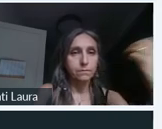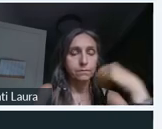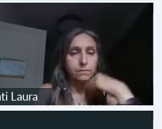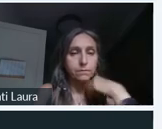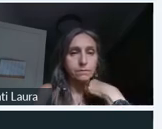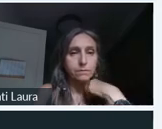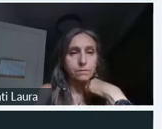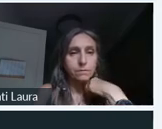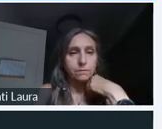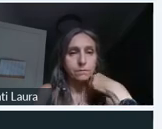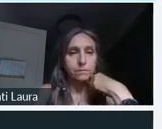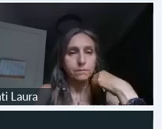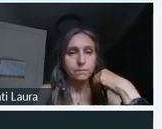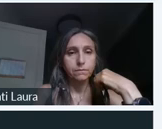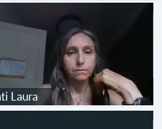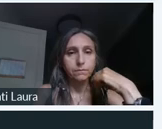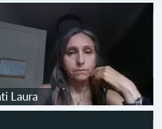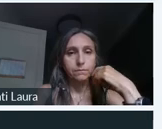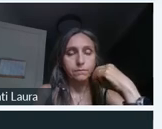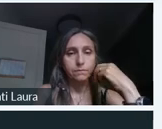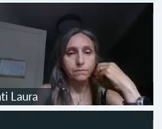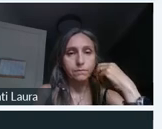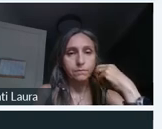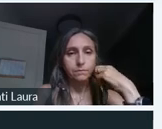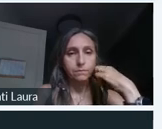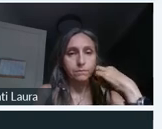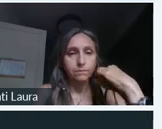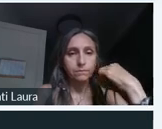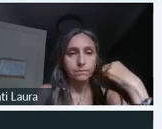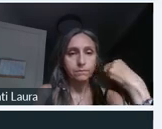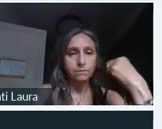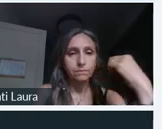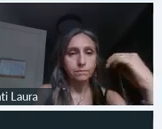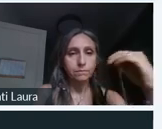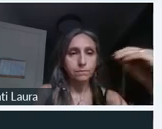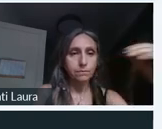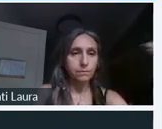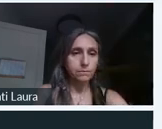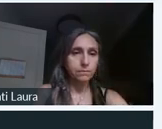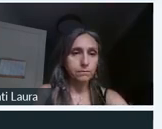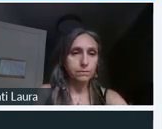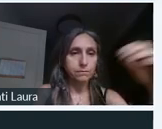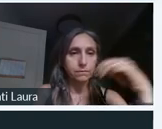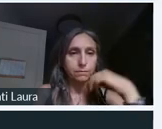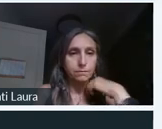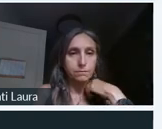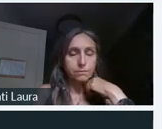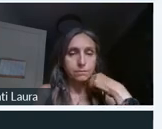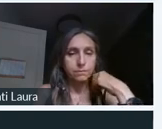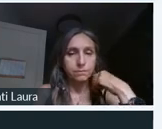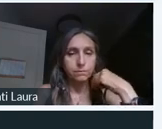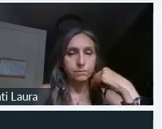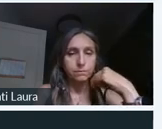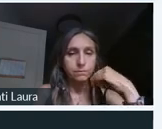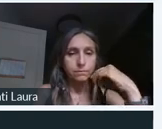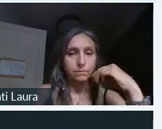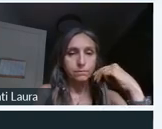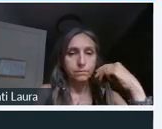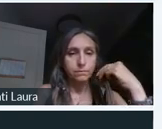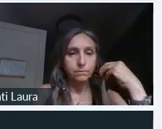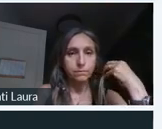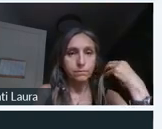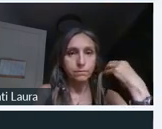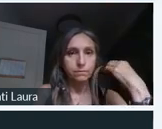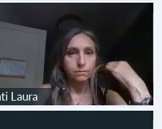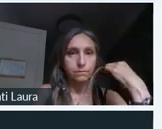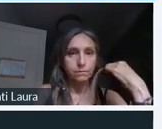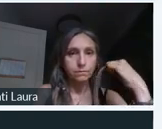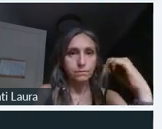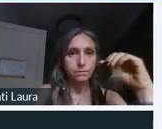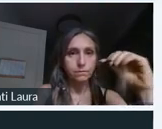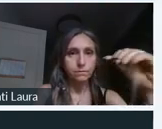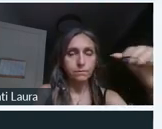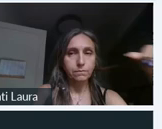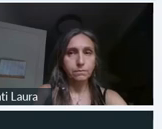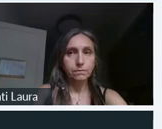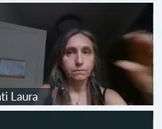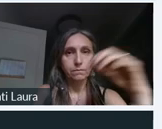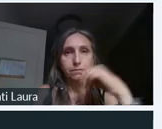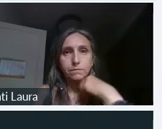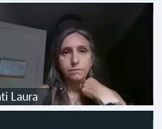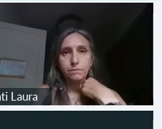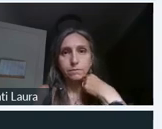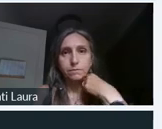disposizione con appunto queste permettendo il download in